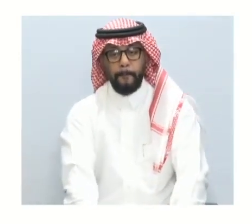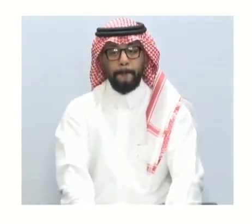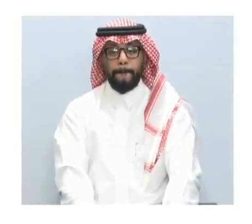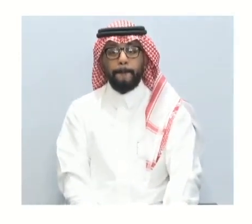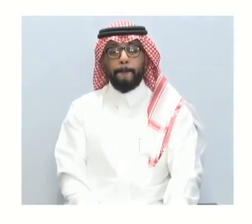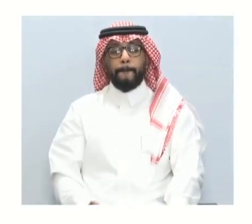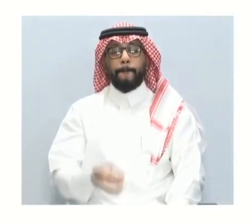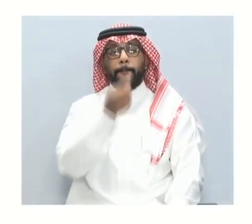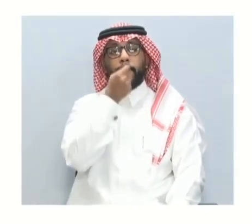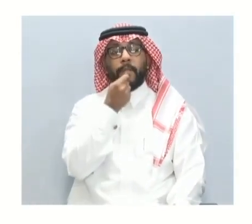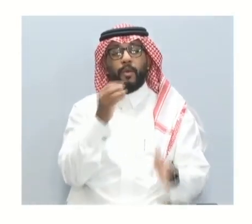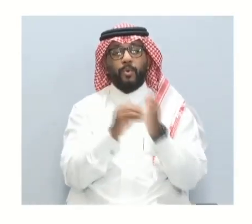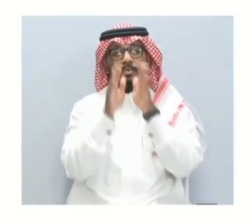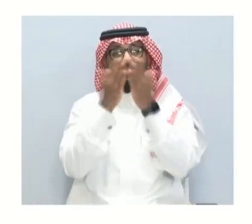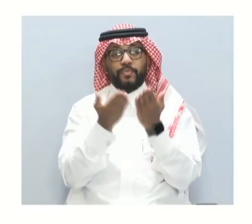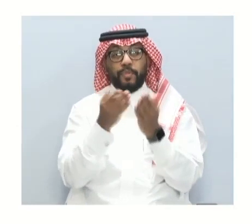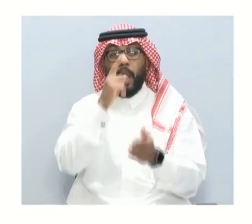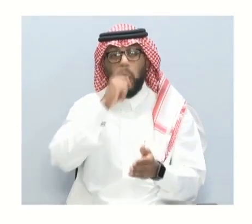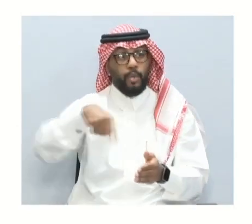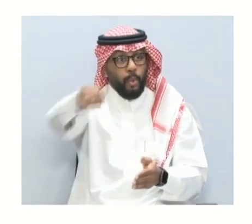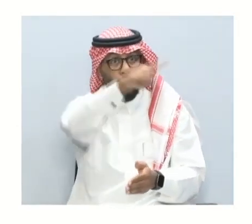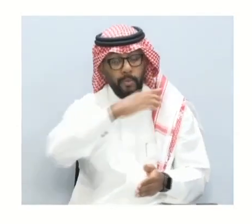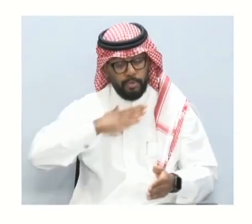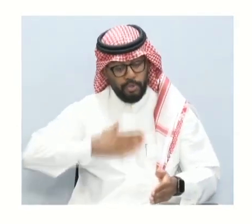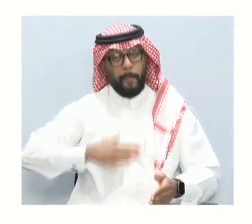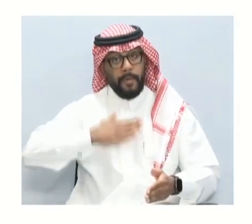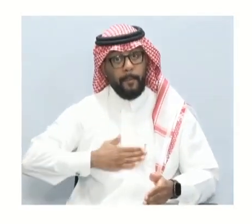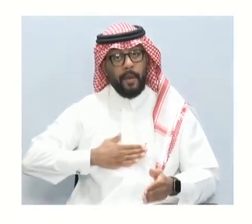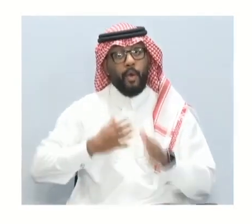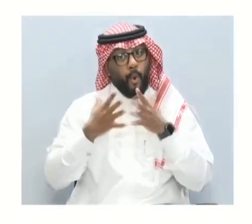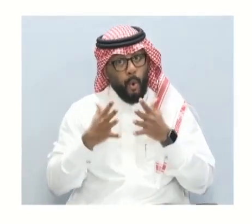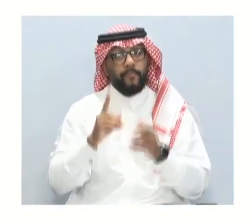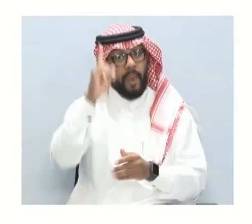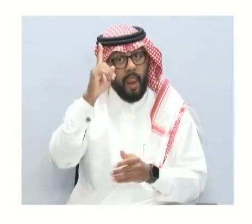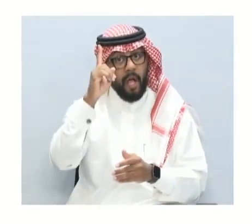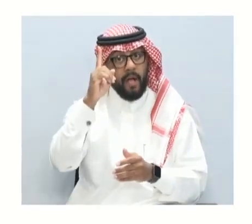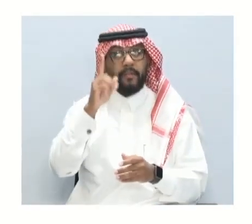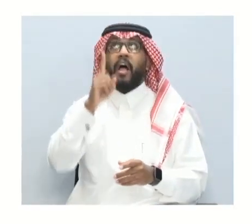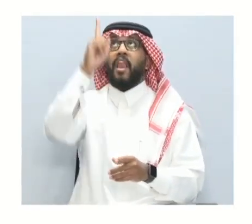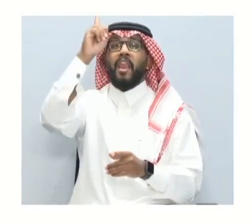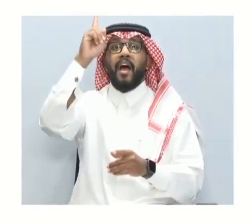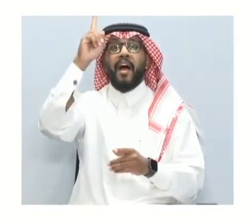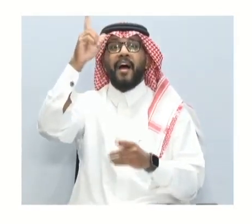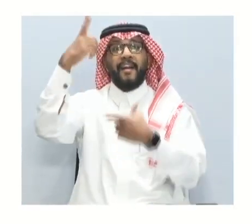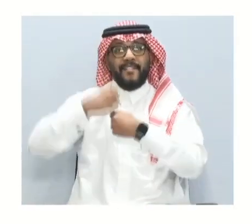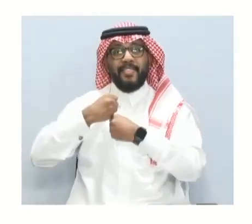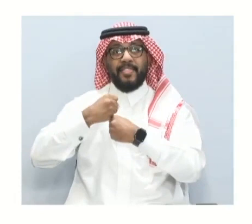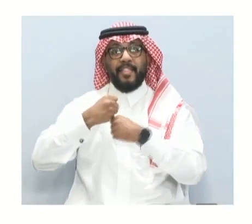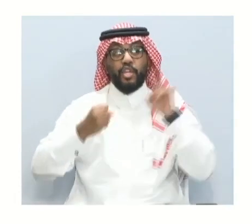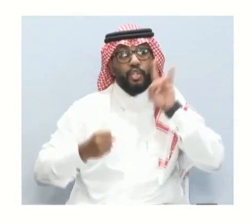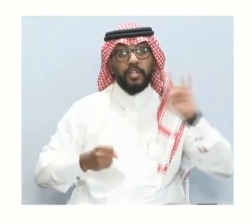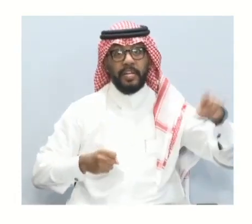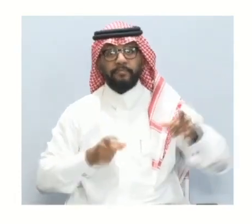جل وعلا وان تصبروا وتتقوا ما النتيجه لا يضركم كيدهم شيئا الله